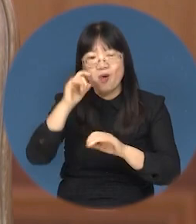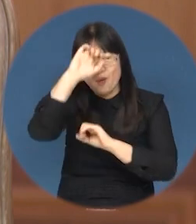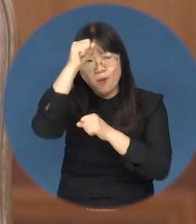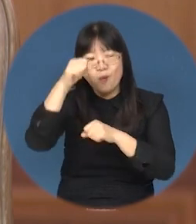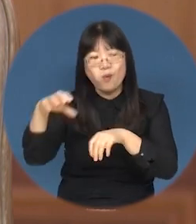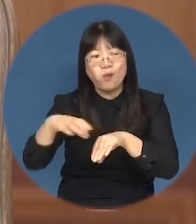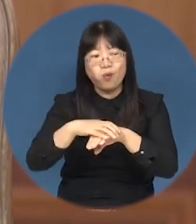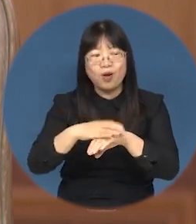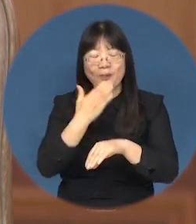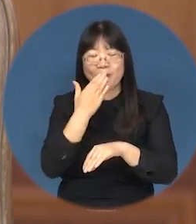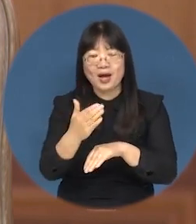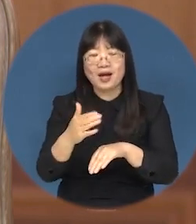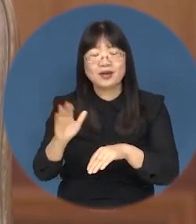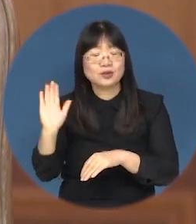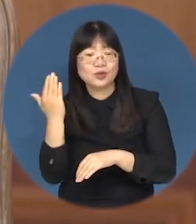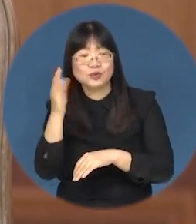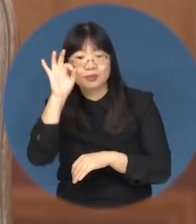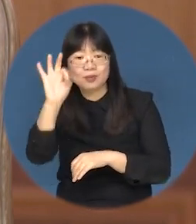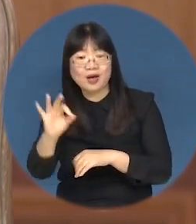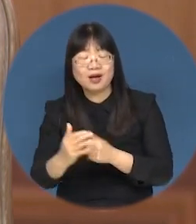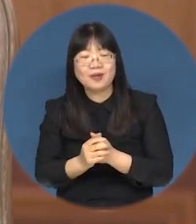이제 요즘 같은 경우